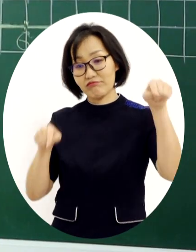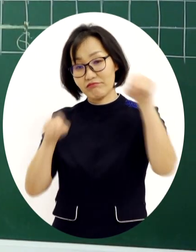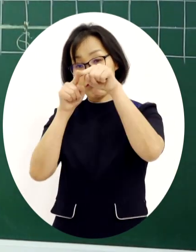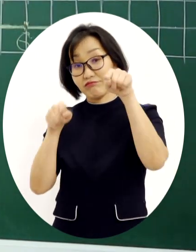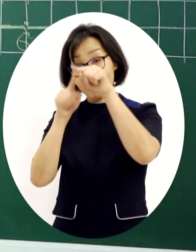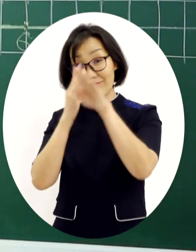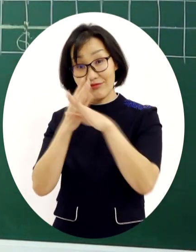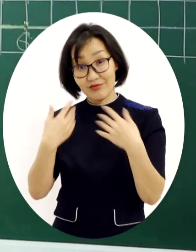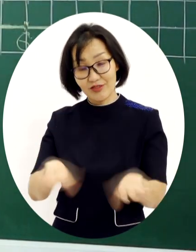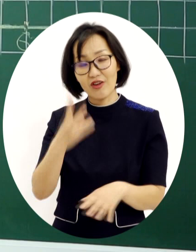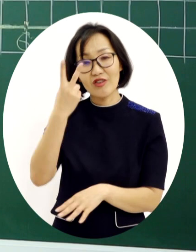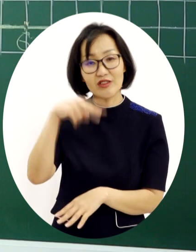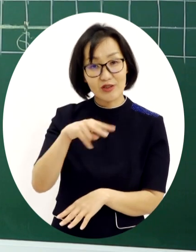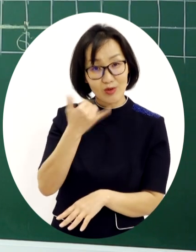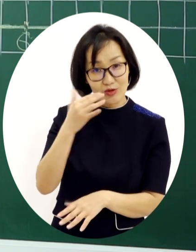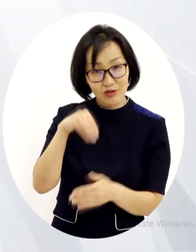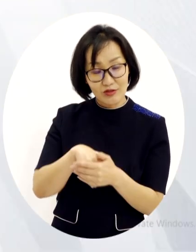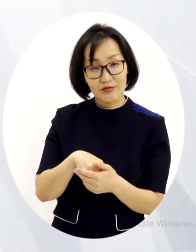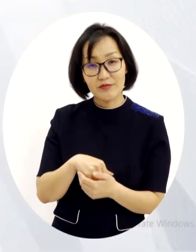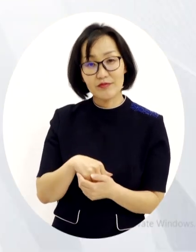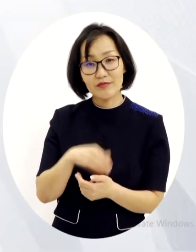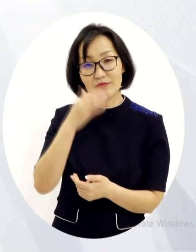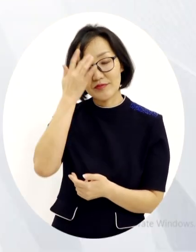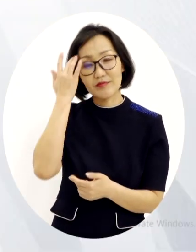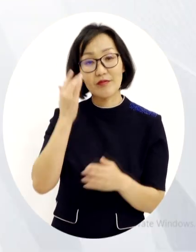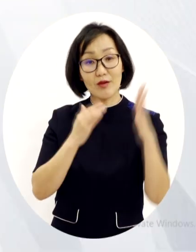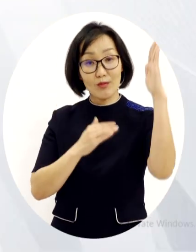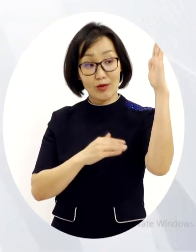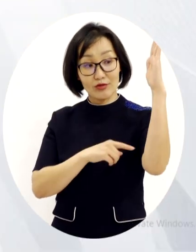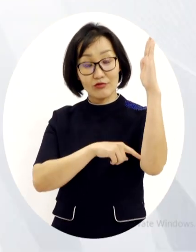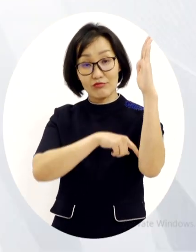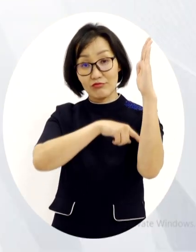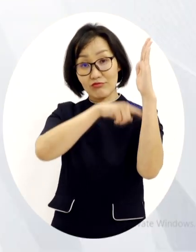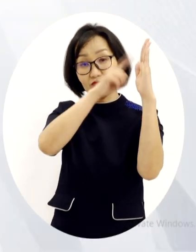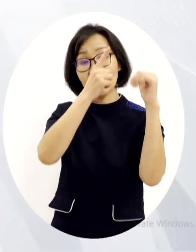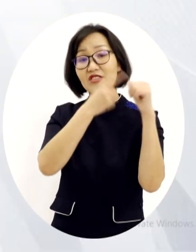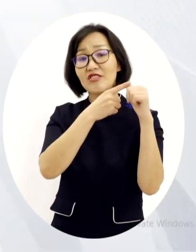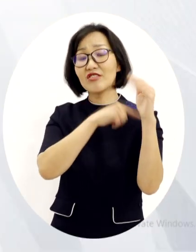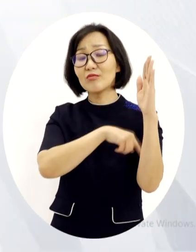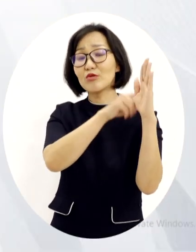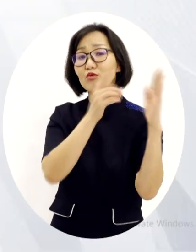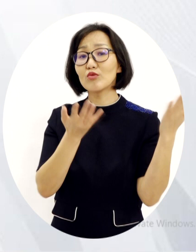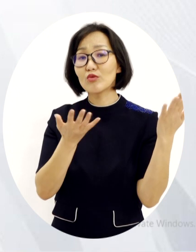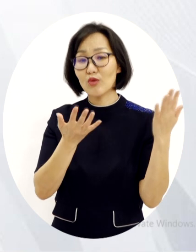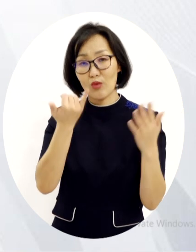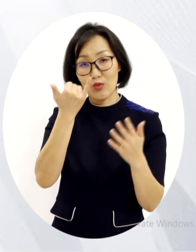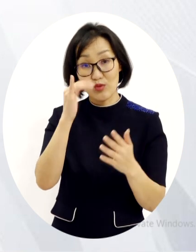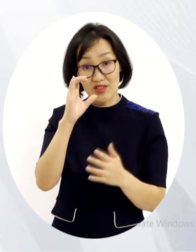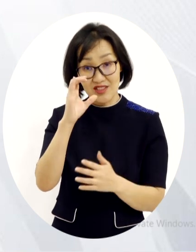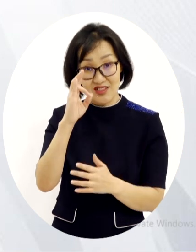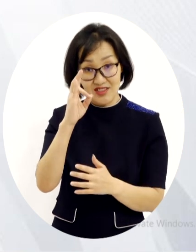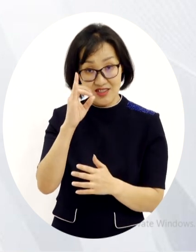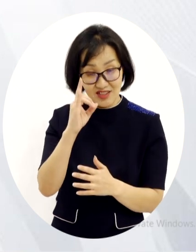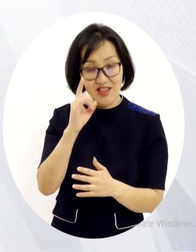байгаа. 2 литр. За, энэ босоо тэнхлэгтэр бид нар нэр бичиж гэвэл юу байх нь вэ?